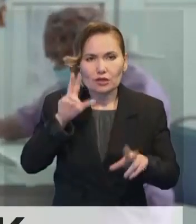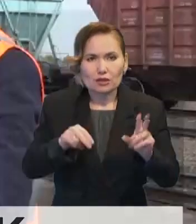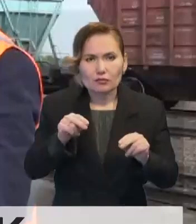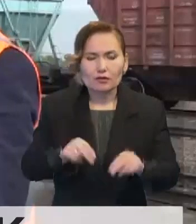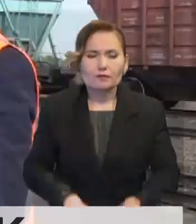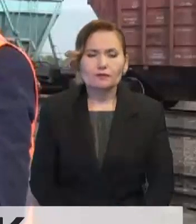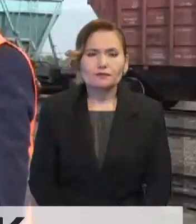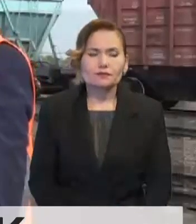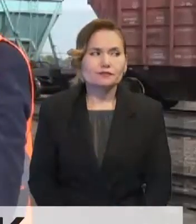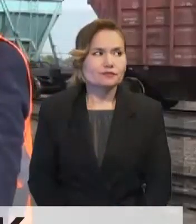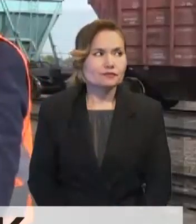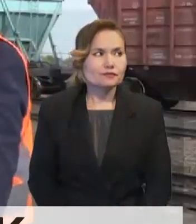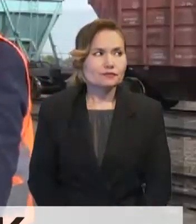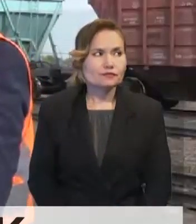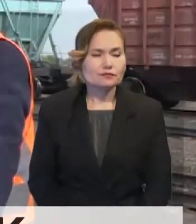сенеміз.